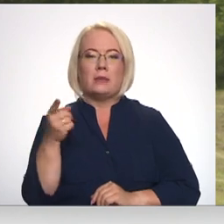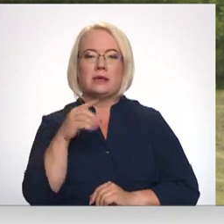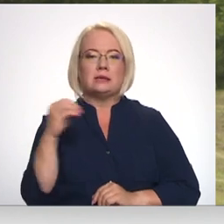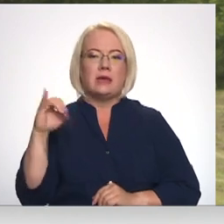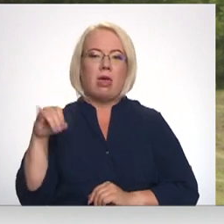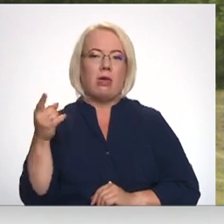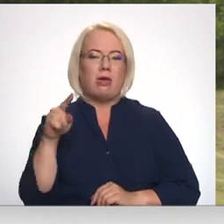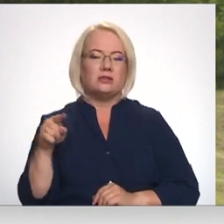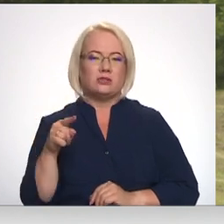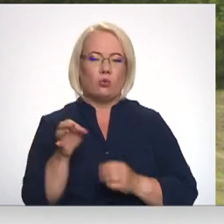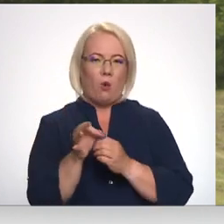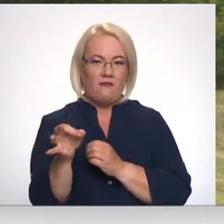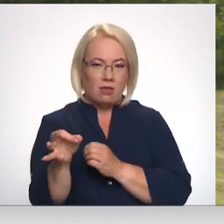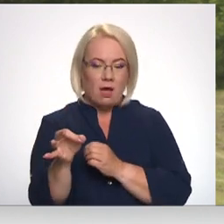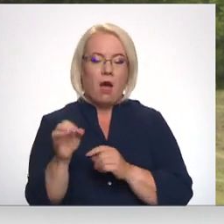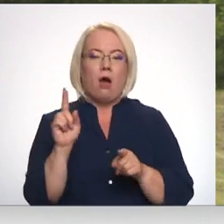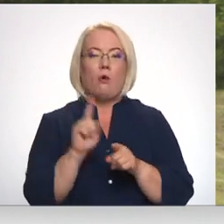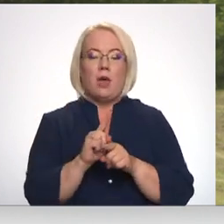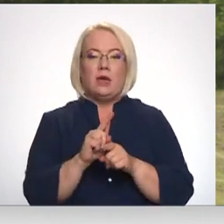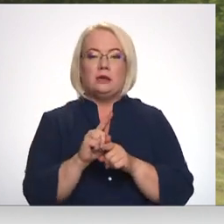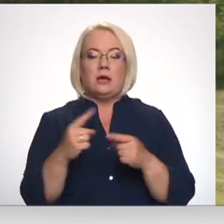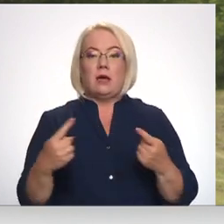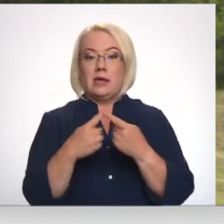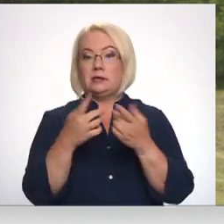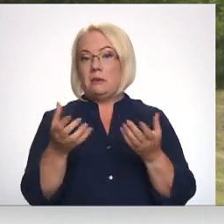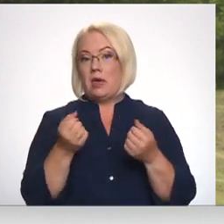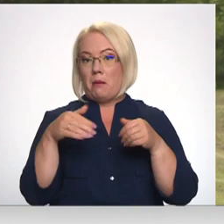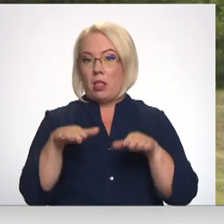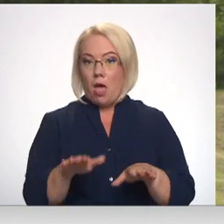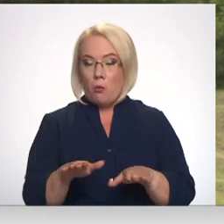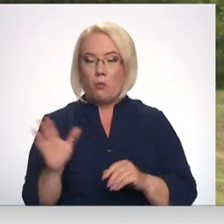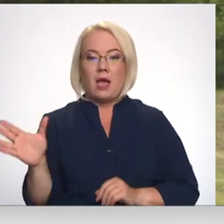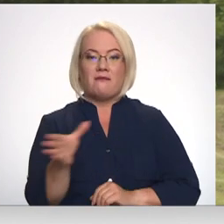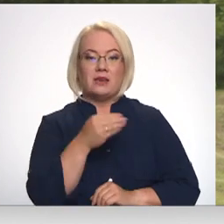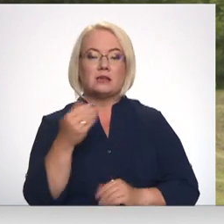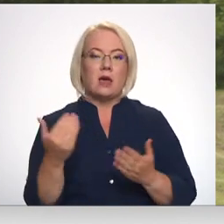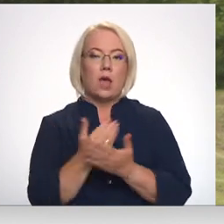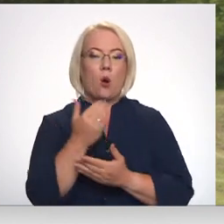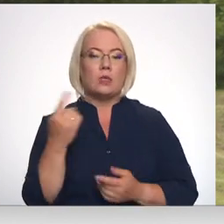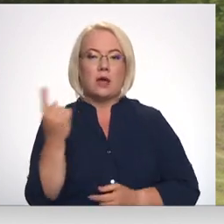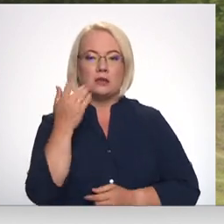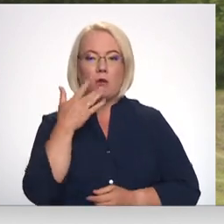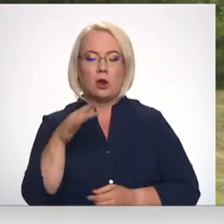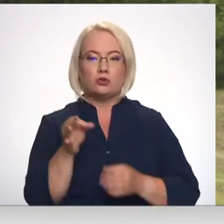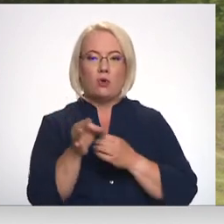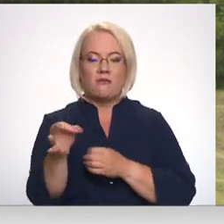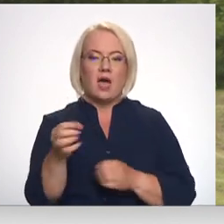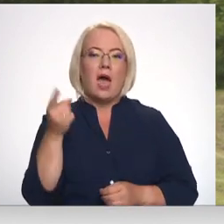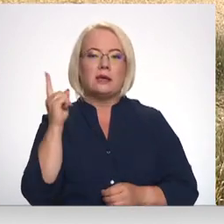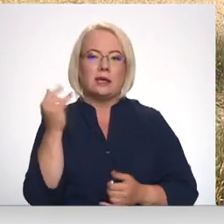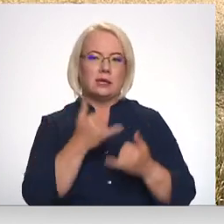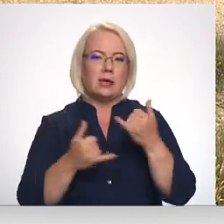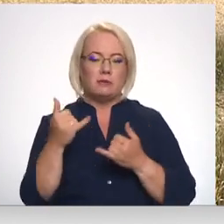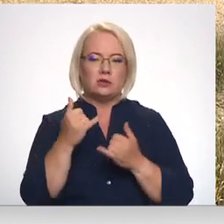Iebildumus neseņēmām, attiecīgi pieņemam lēmumu arī, ka visā jaunajā Saulkrasta novadā ir aizliegts šāda te kultūra auga